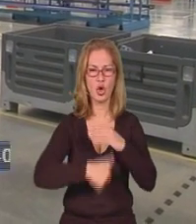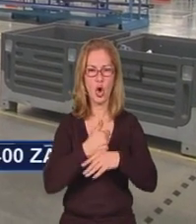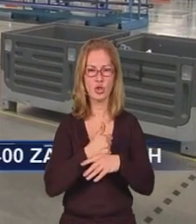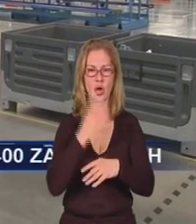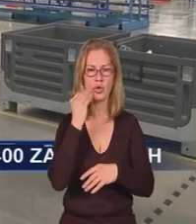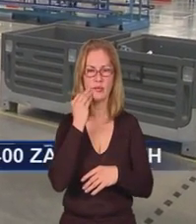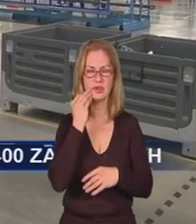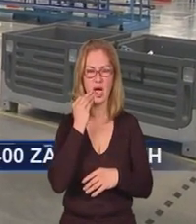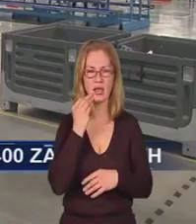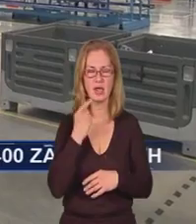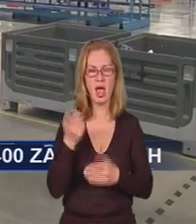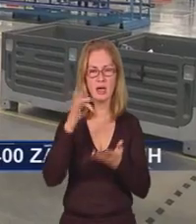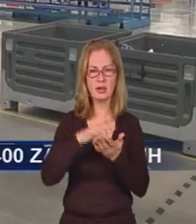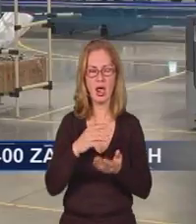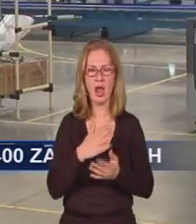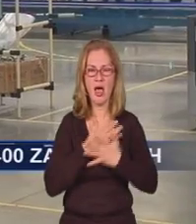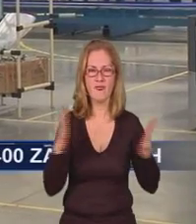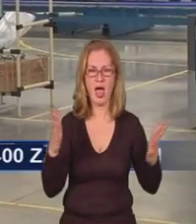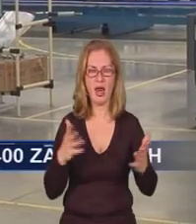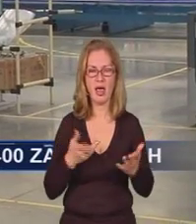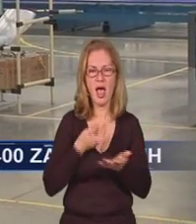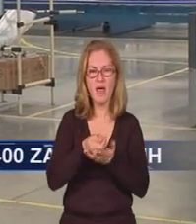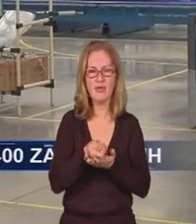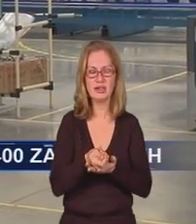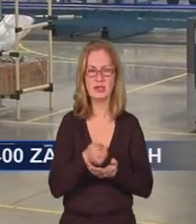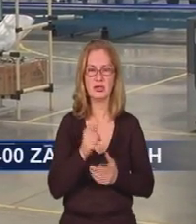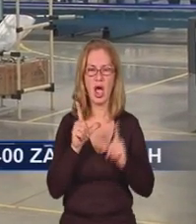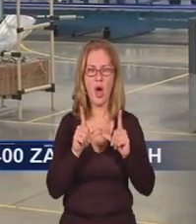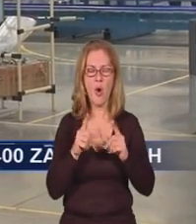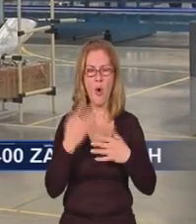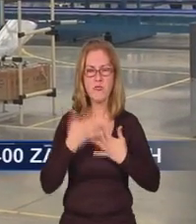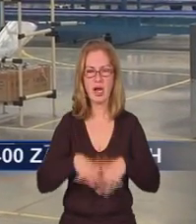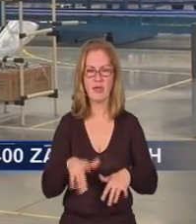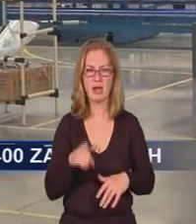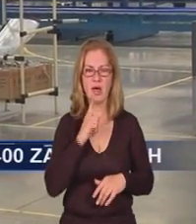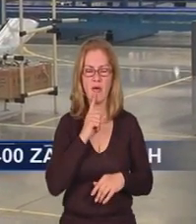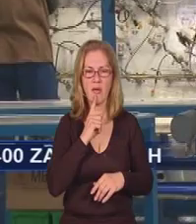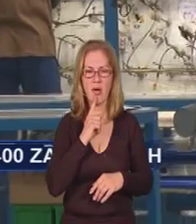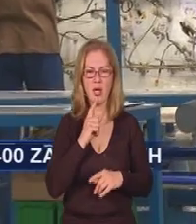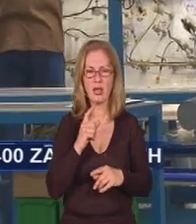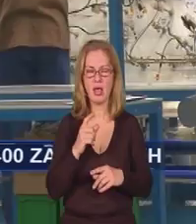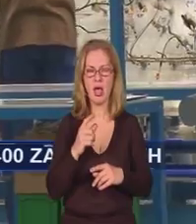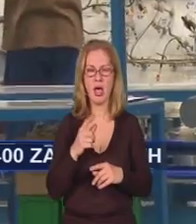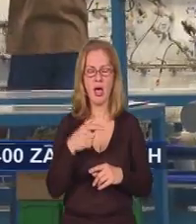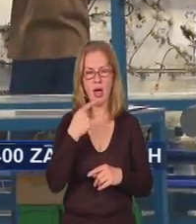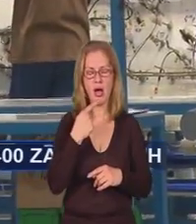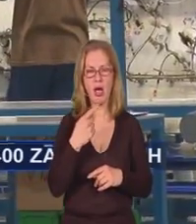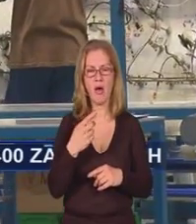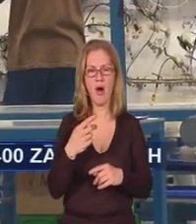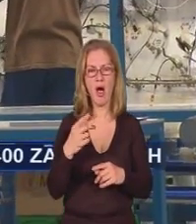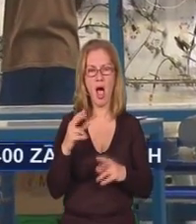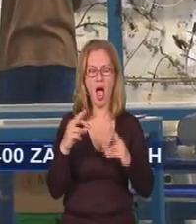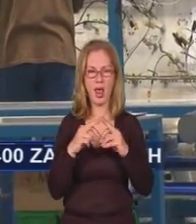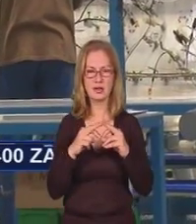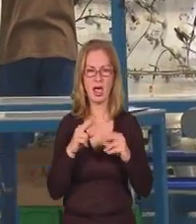Posle 35 godina u Novi Sad je stigla prva velika investicija u privredi, rekao je danas prilikom otvaranja Delfaja predsjednik vlade